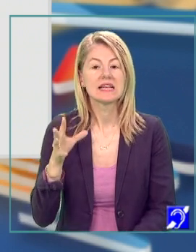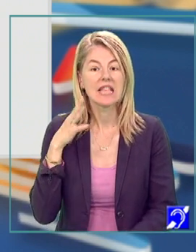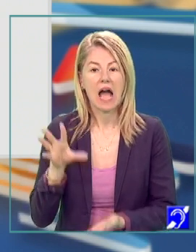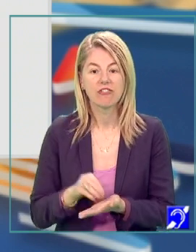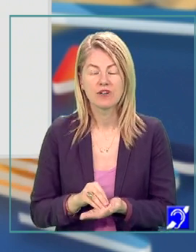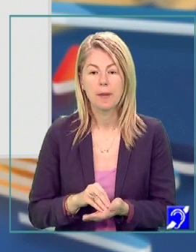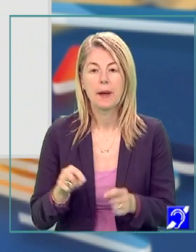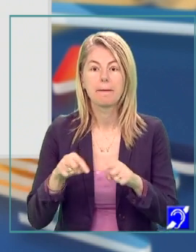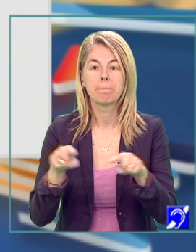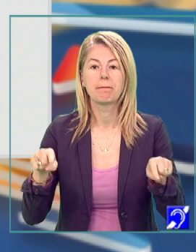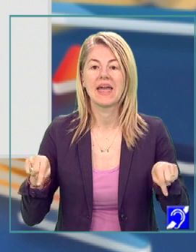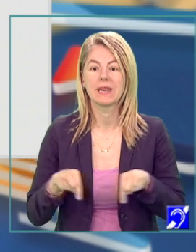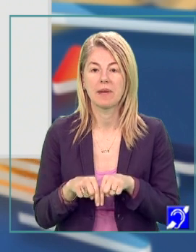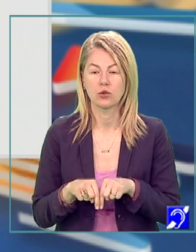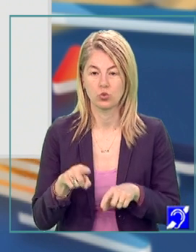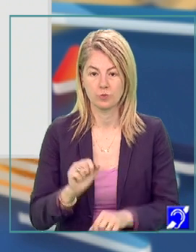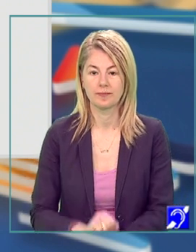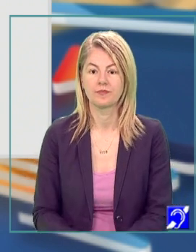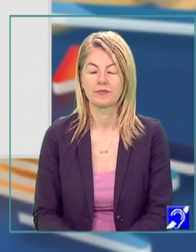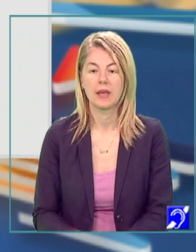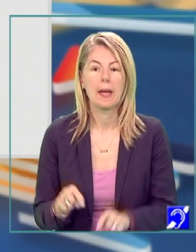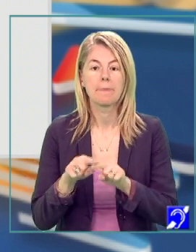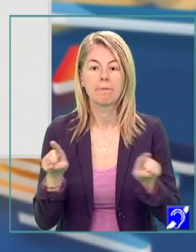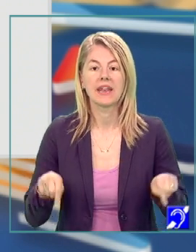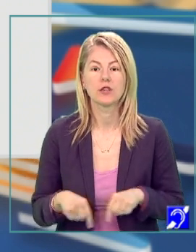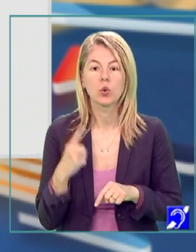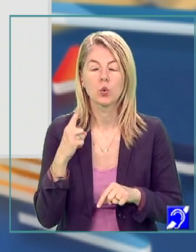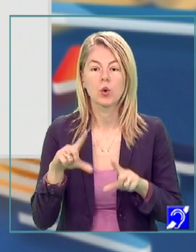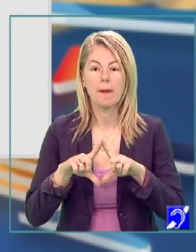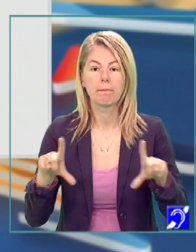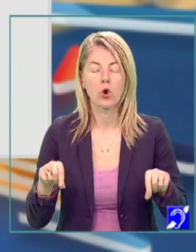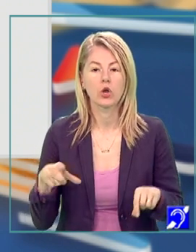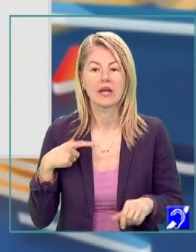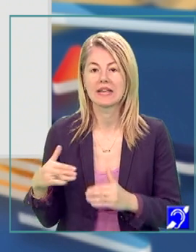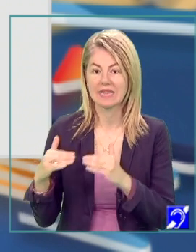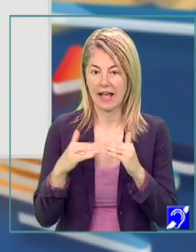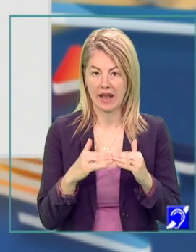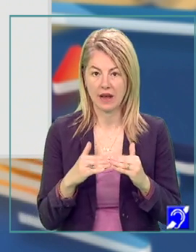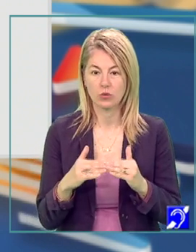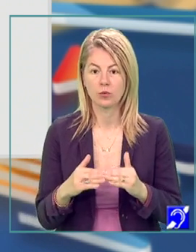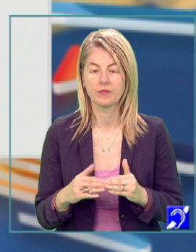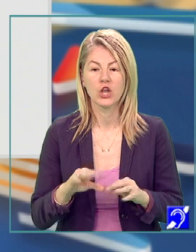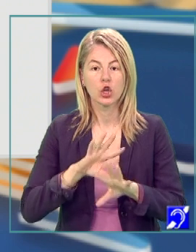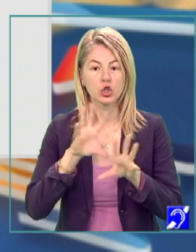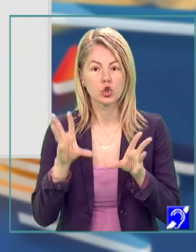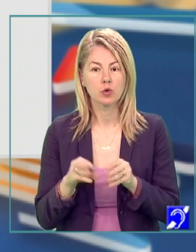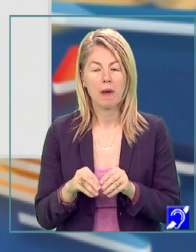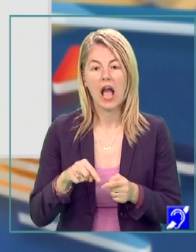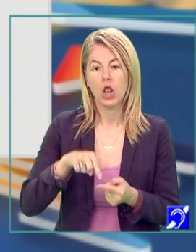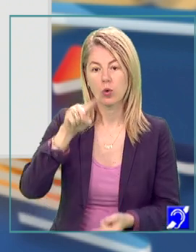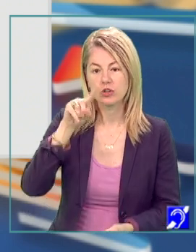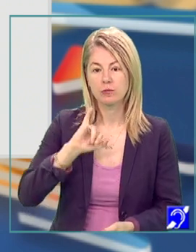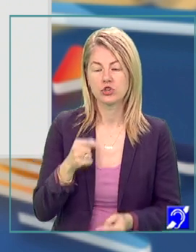aflăm perimetrul paralelogramului. Perimetrul unui poligon este egal cu suma